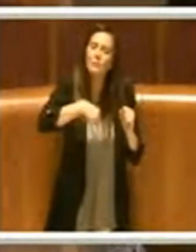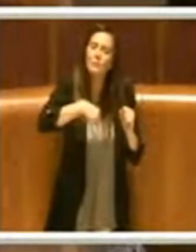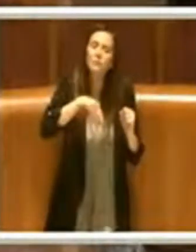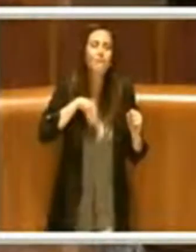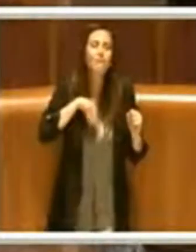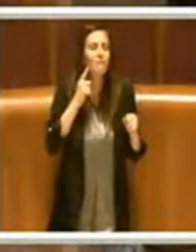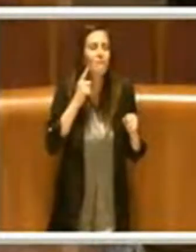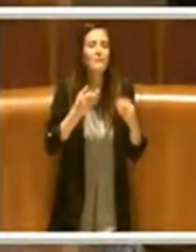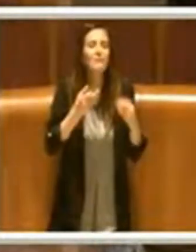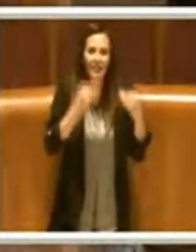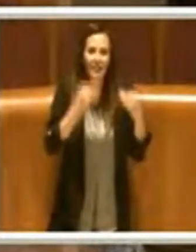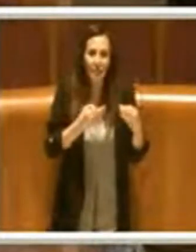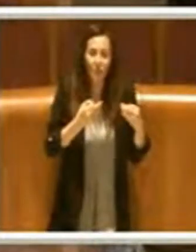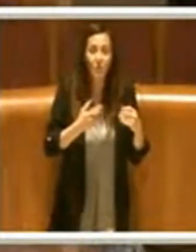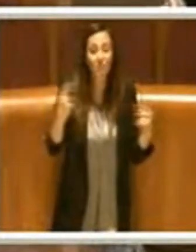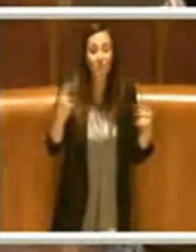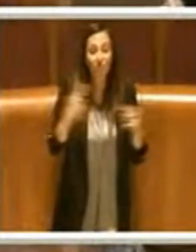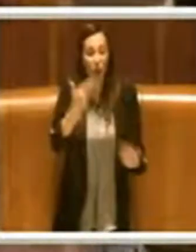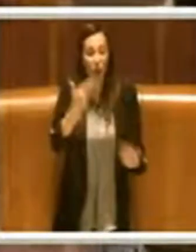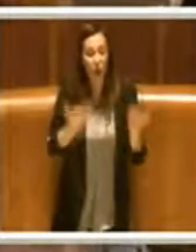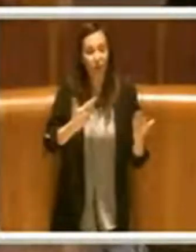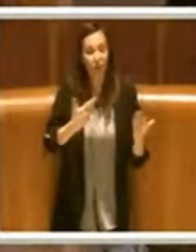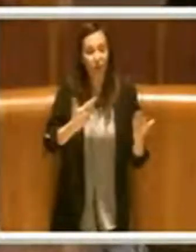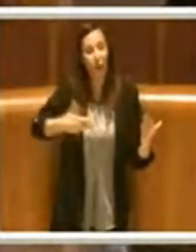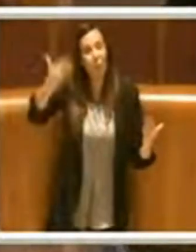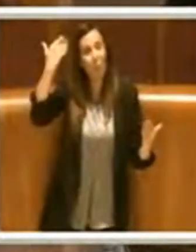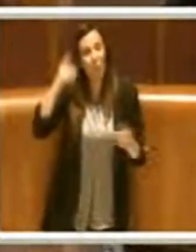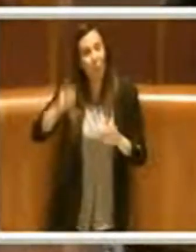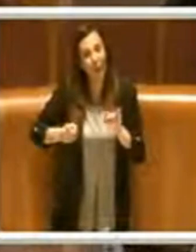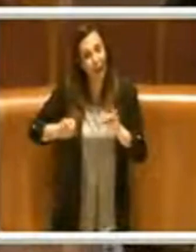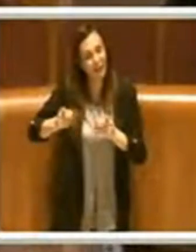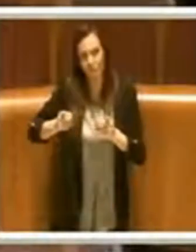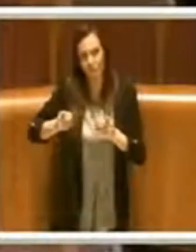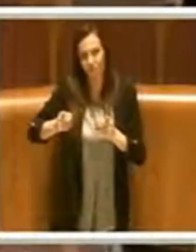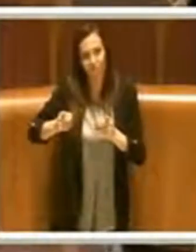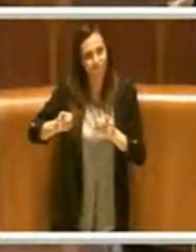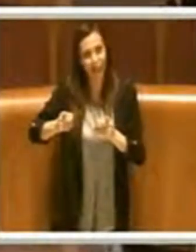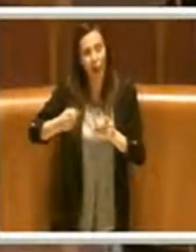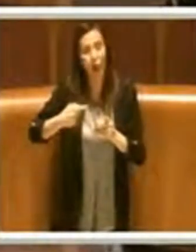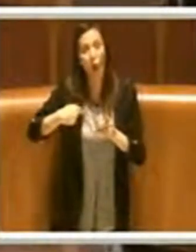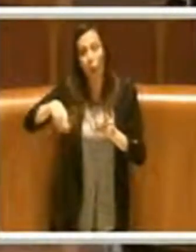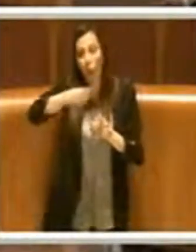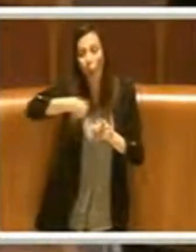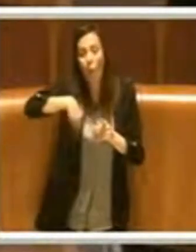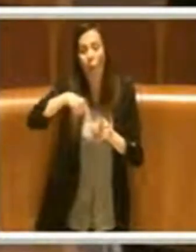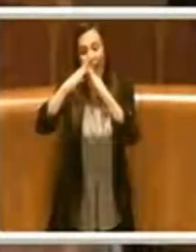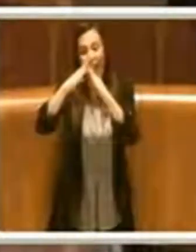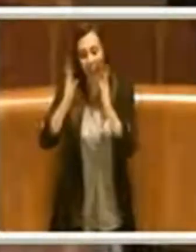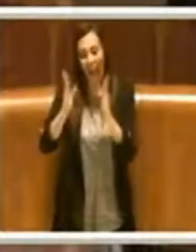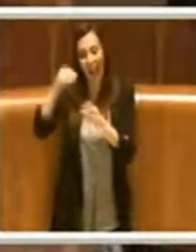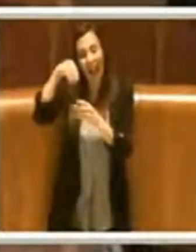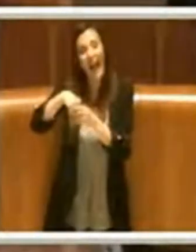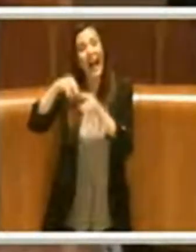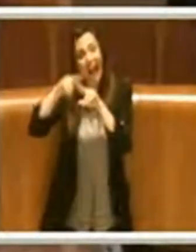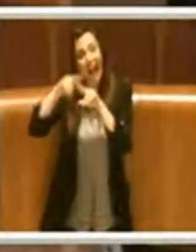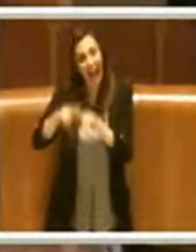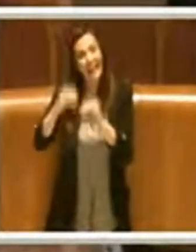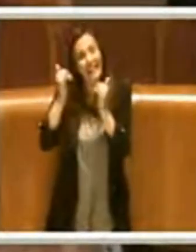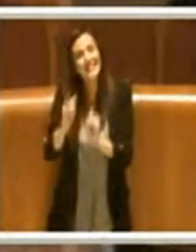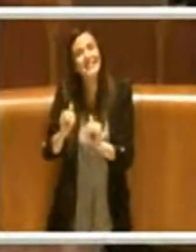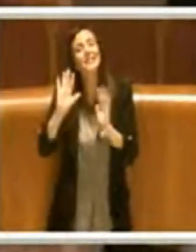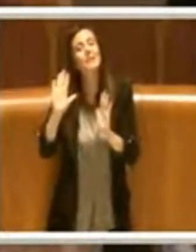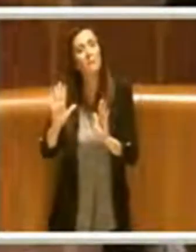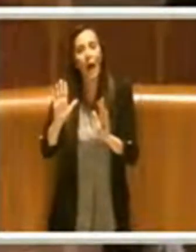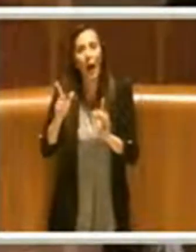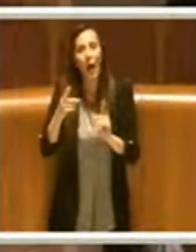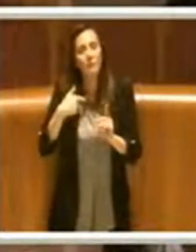Beh, in quel periodo non era così. Noi eravamo in casa, ma sapevamo di non essere al sicuro. Come